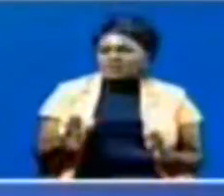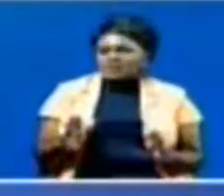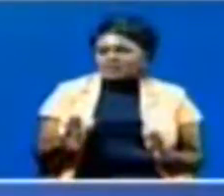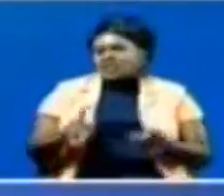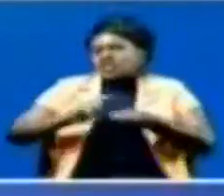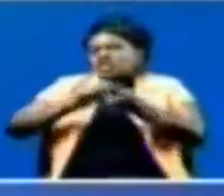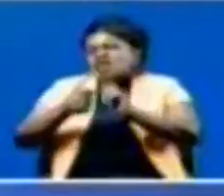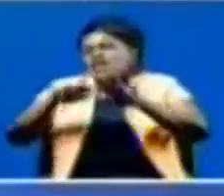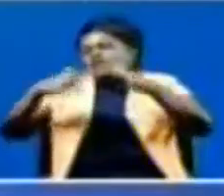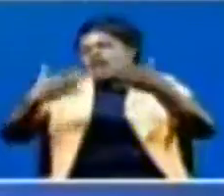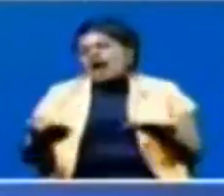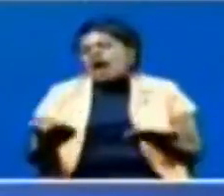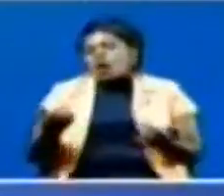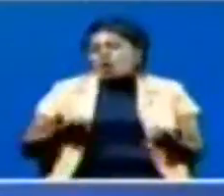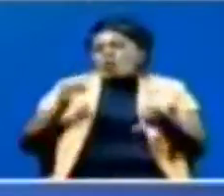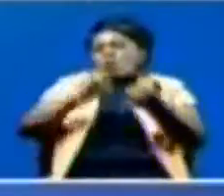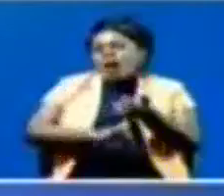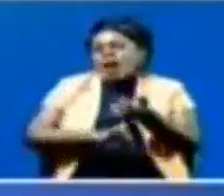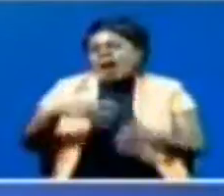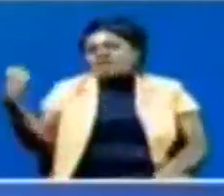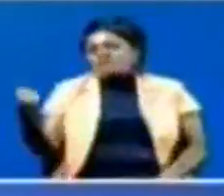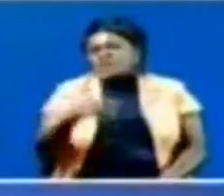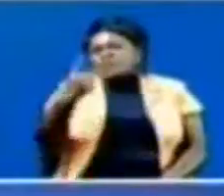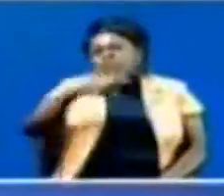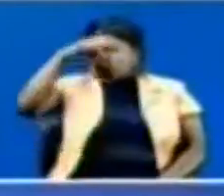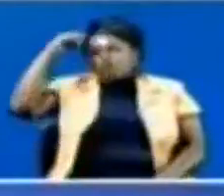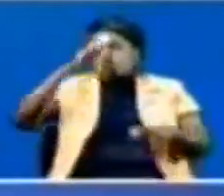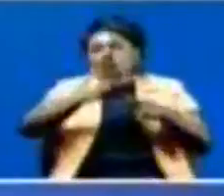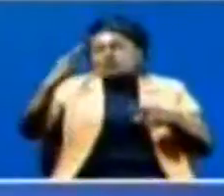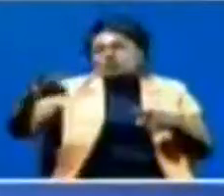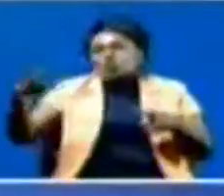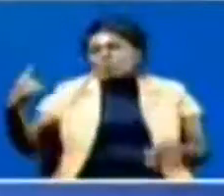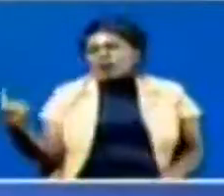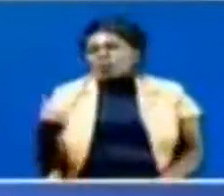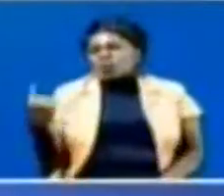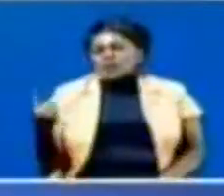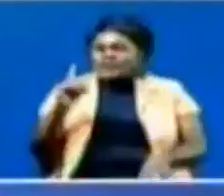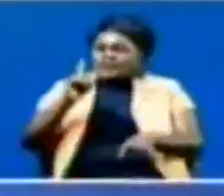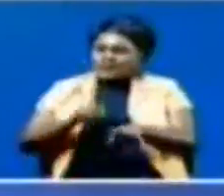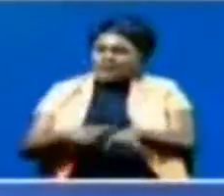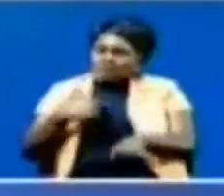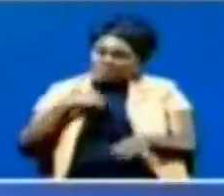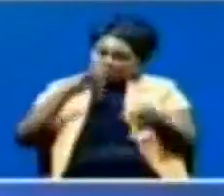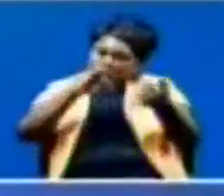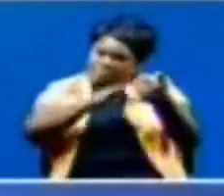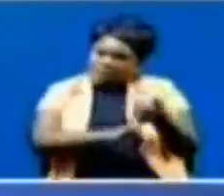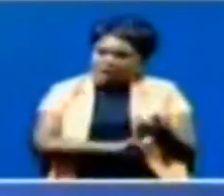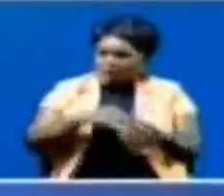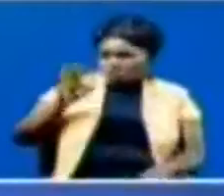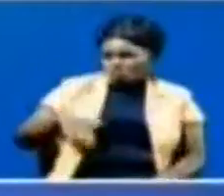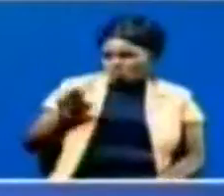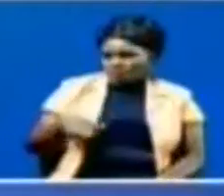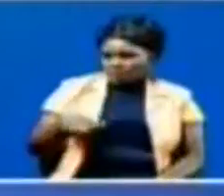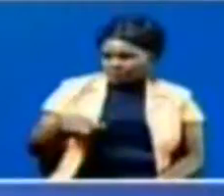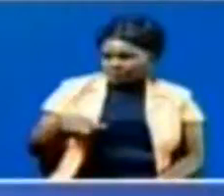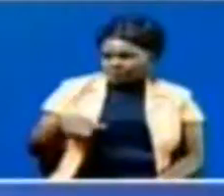ambapo sasa wamchapa mwanamke kwa sababu ya sukuma wiki wacha nikuulize nilipotaka kumuoa mwanamke unajua watu mwanzo